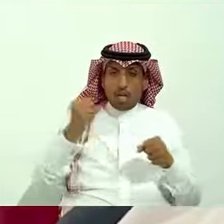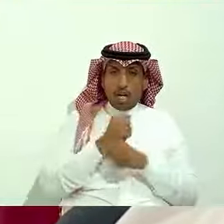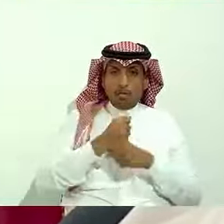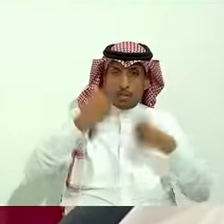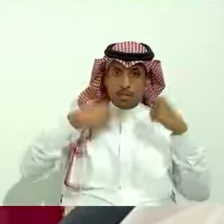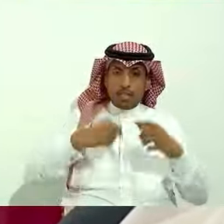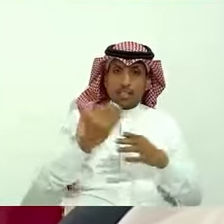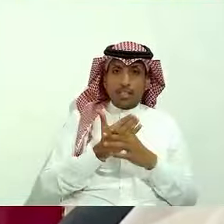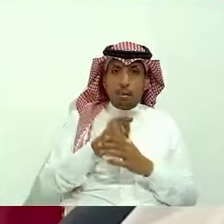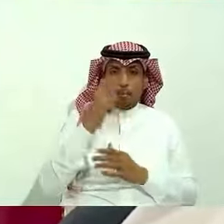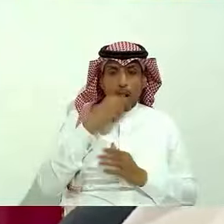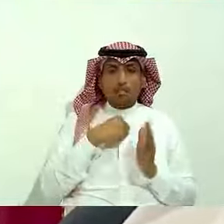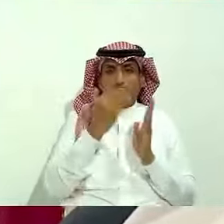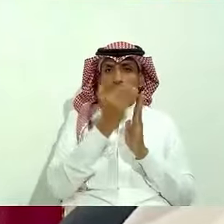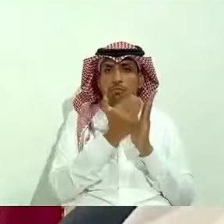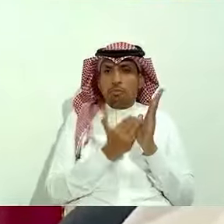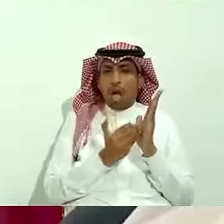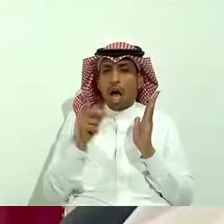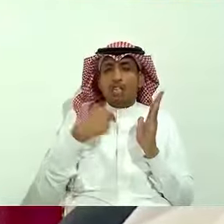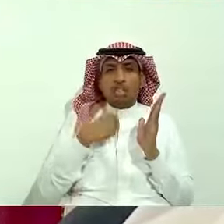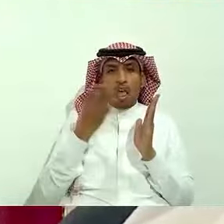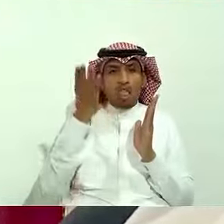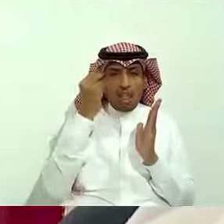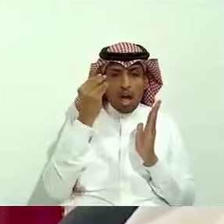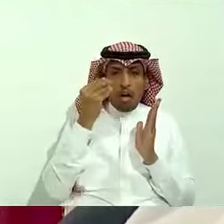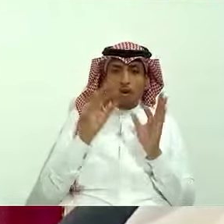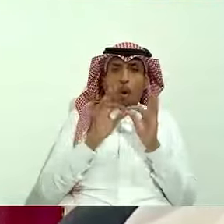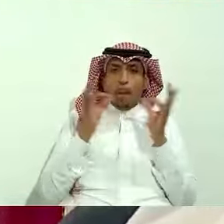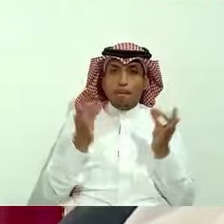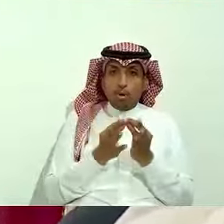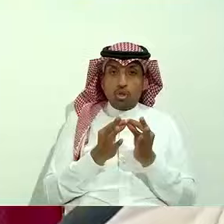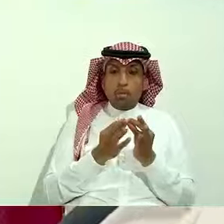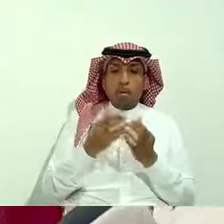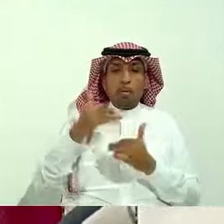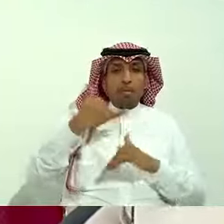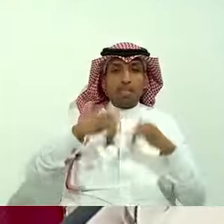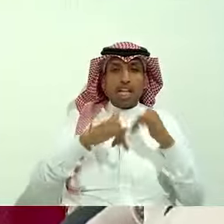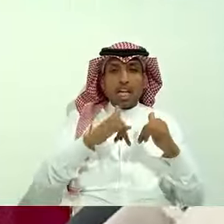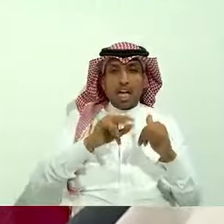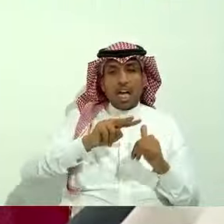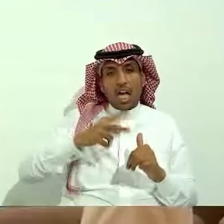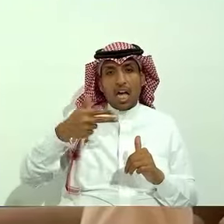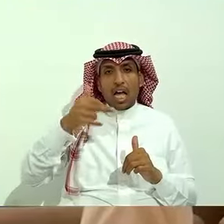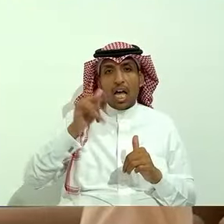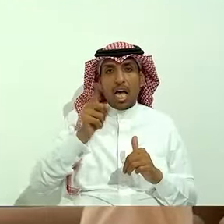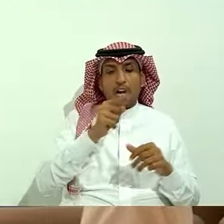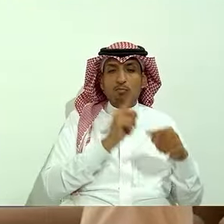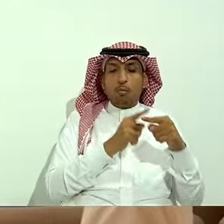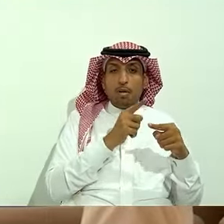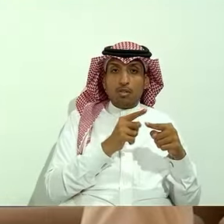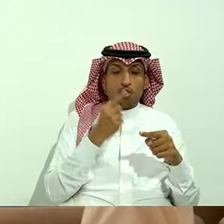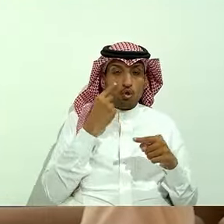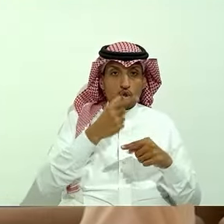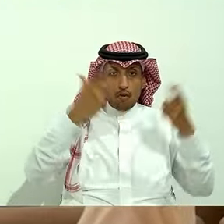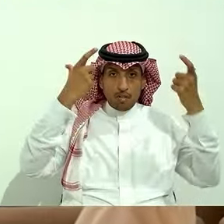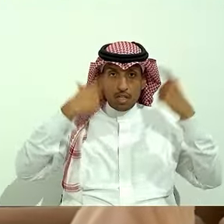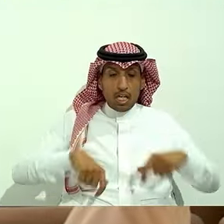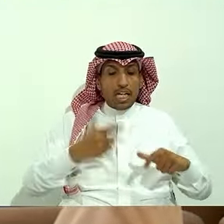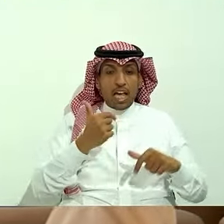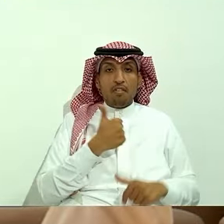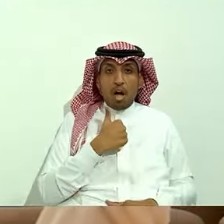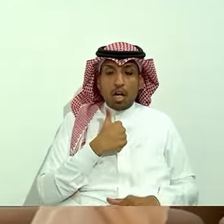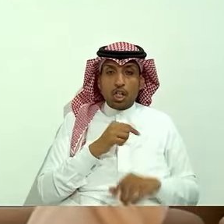أنها تتكلم عن مجتمعنا وعن ثقافتنا بشكل بلغة غير لفظية، تشوف صحيح. القطع الجميلة تعرف صحيح. شوي نبدأ عن إحنا مين كشعب، إحنا